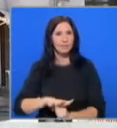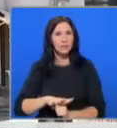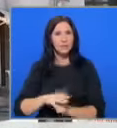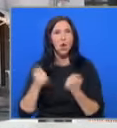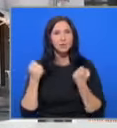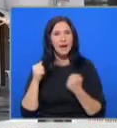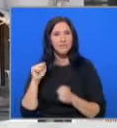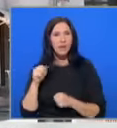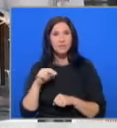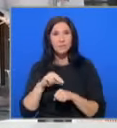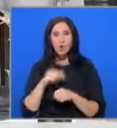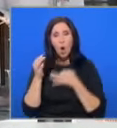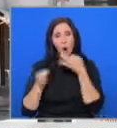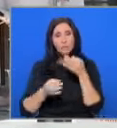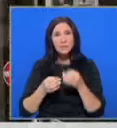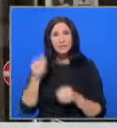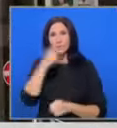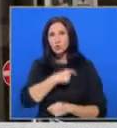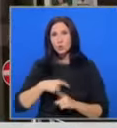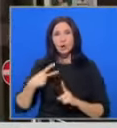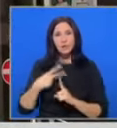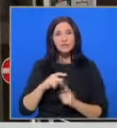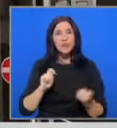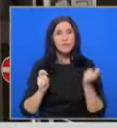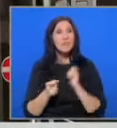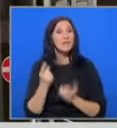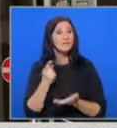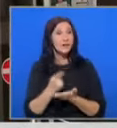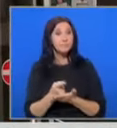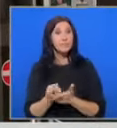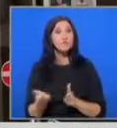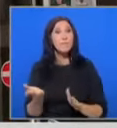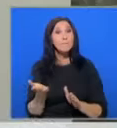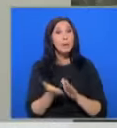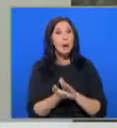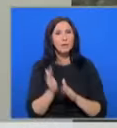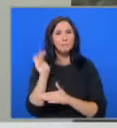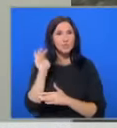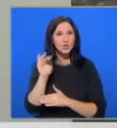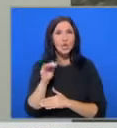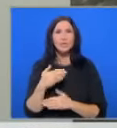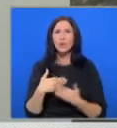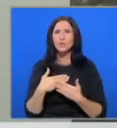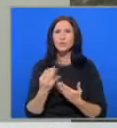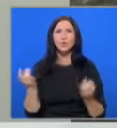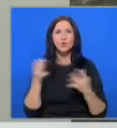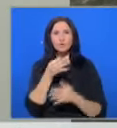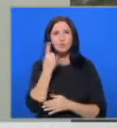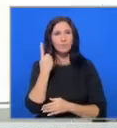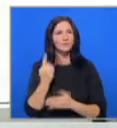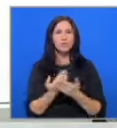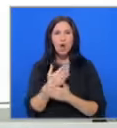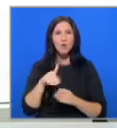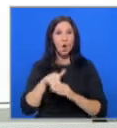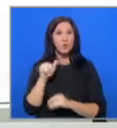От здравната каса в Пловдив обясниха за БНТ, че промяната в наредбата ще се прилага за напред и касае нови случаи. Първоначалният